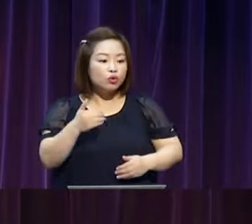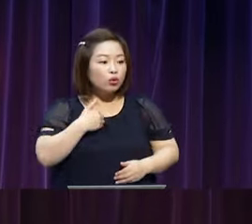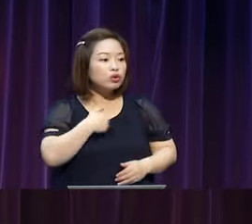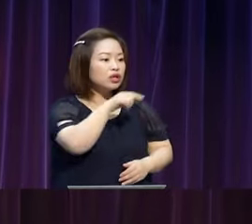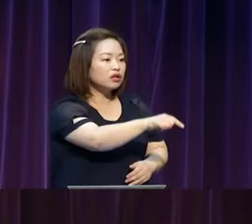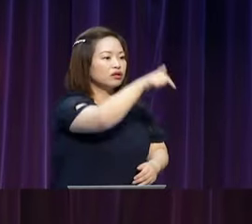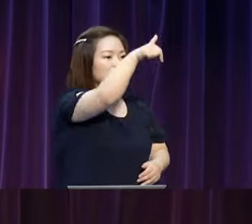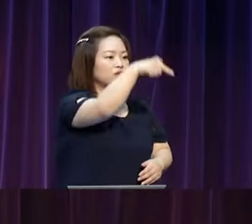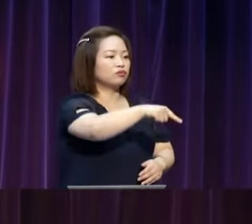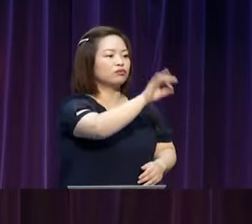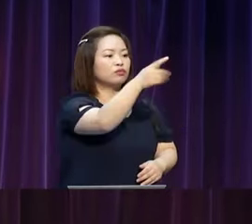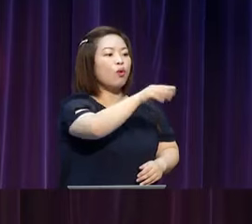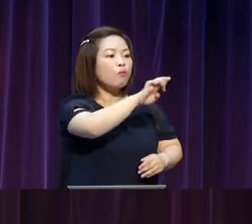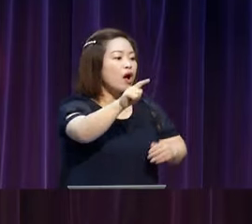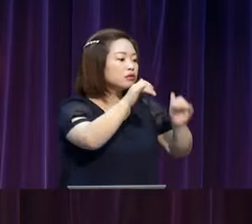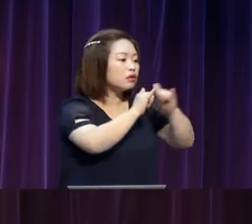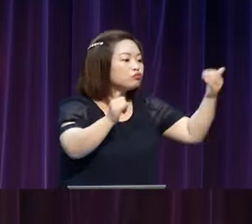어떻게 사는지 몰라.